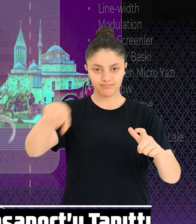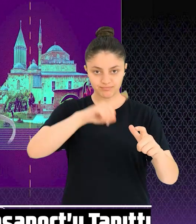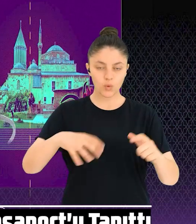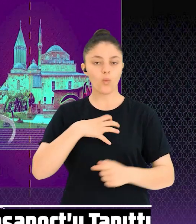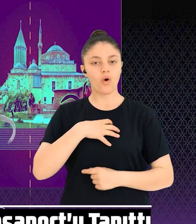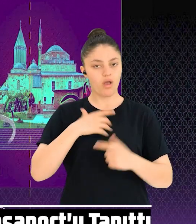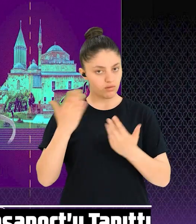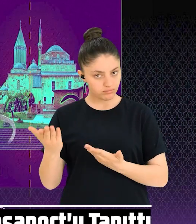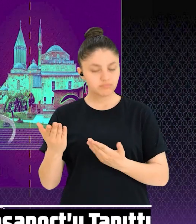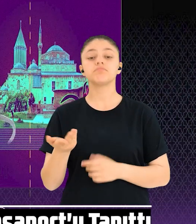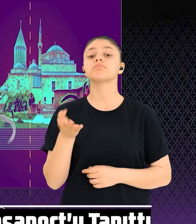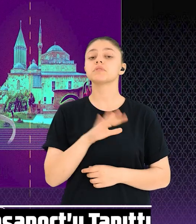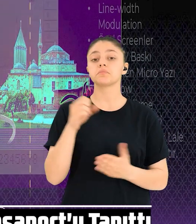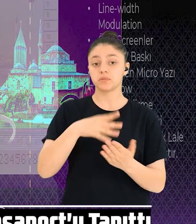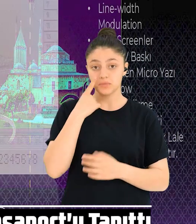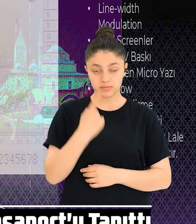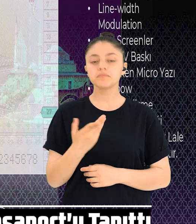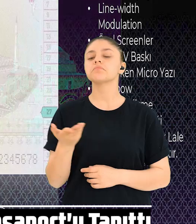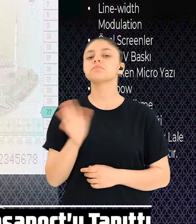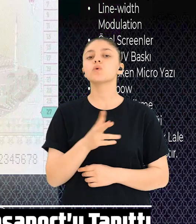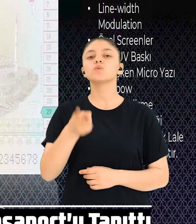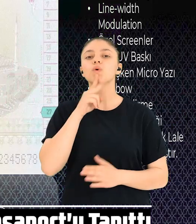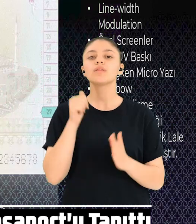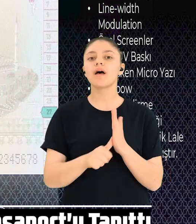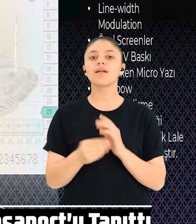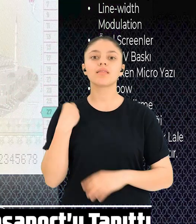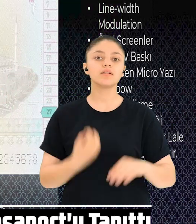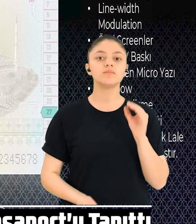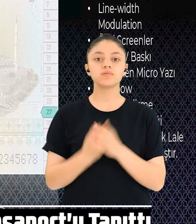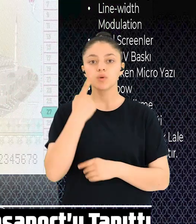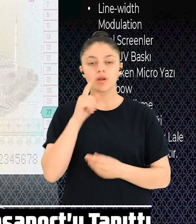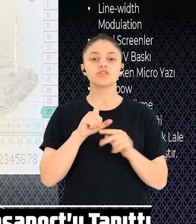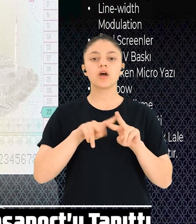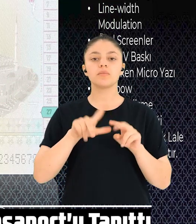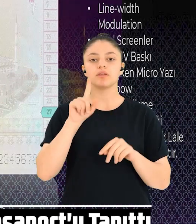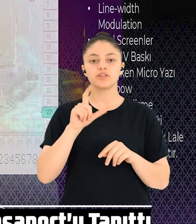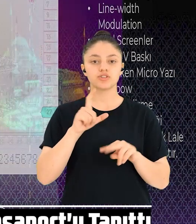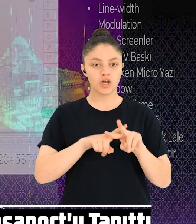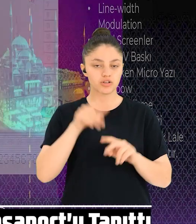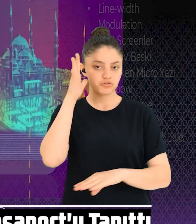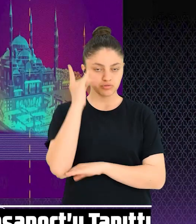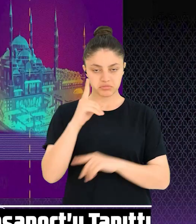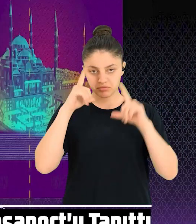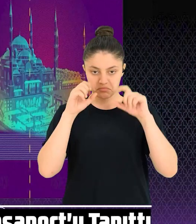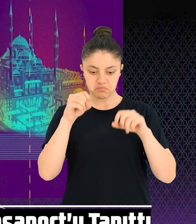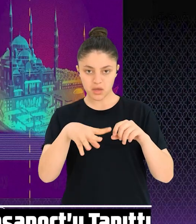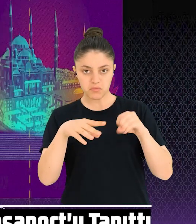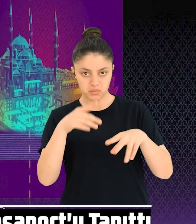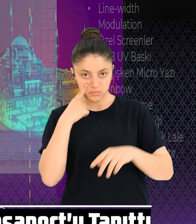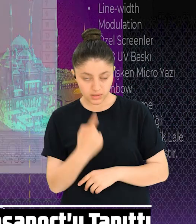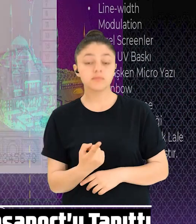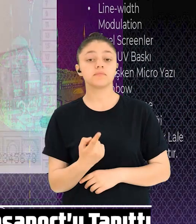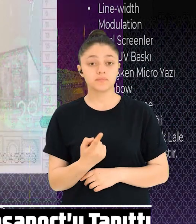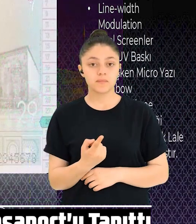Işıklı haline gelelim. Yine son dönem eserlerimizden Çamlıca Camisi ışıklı haline gelelim.